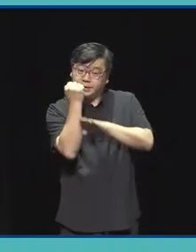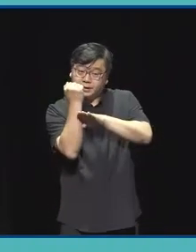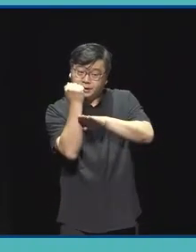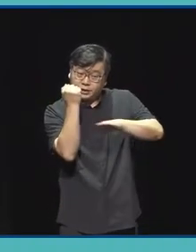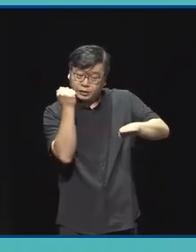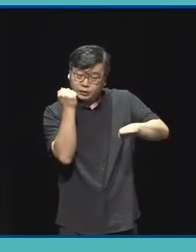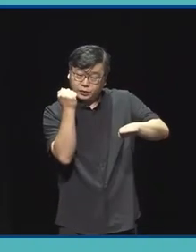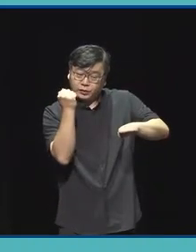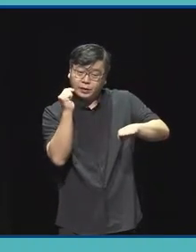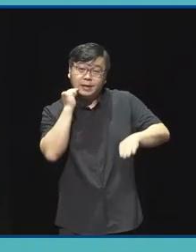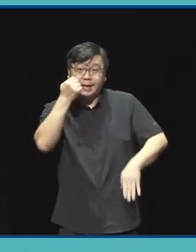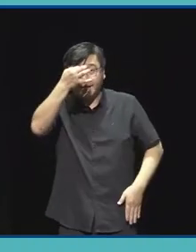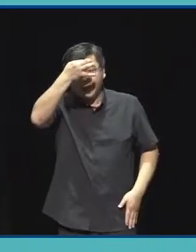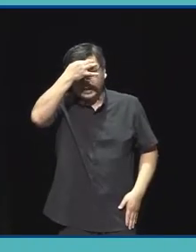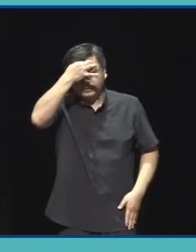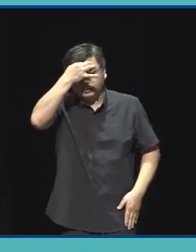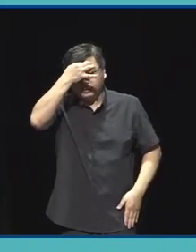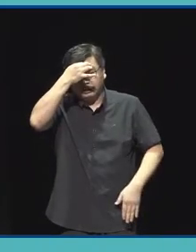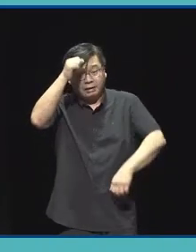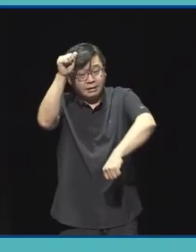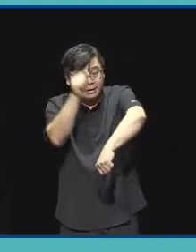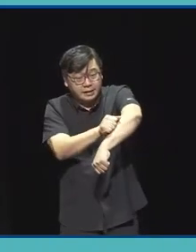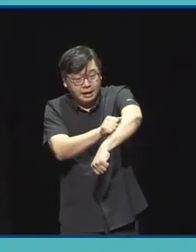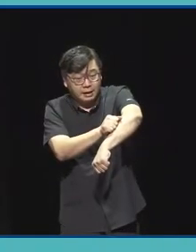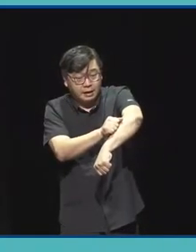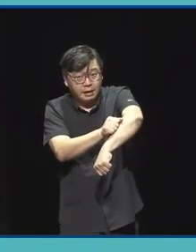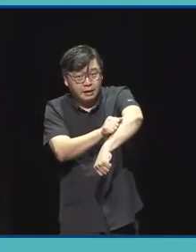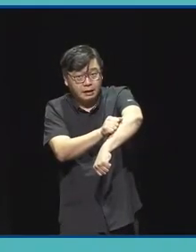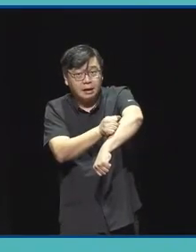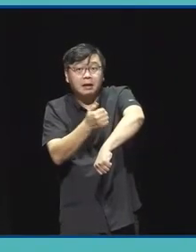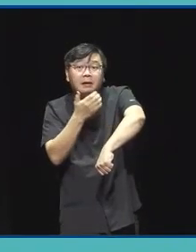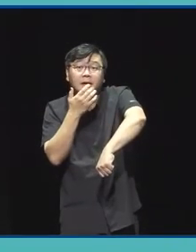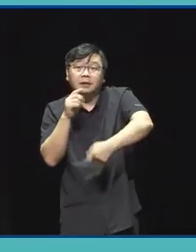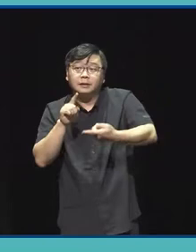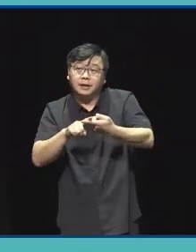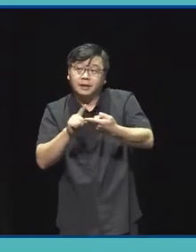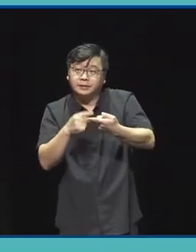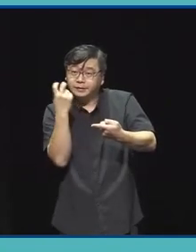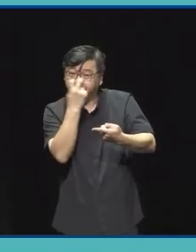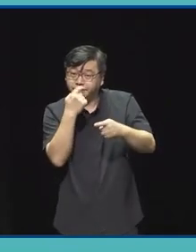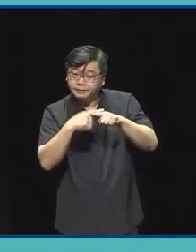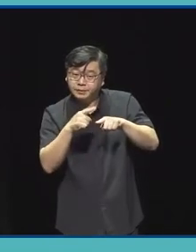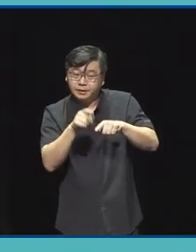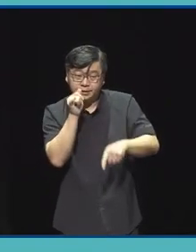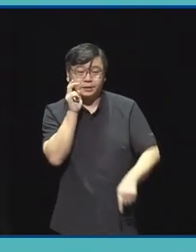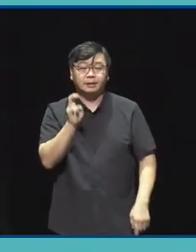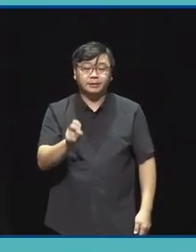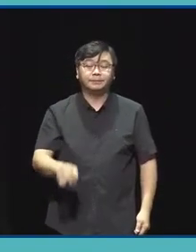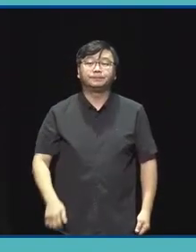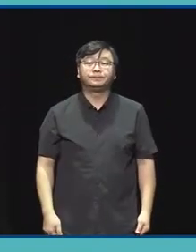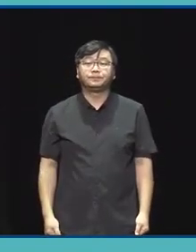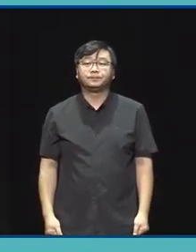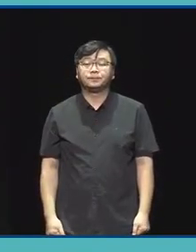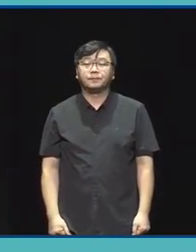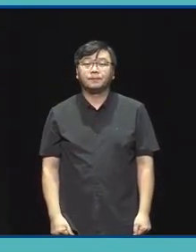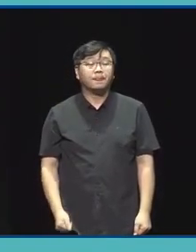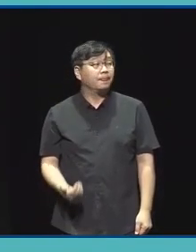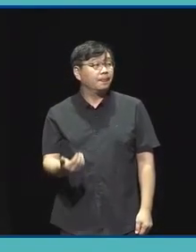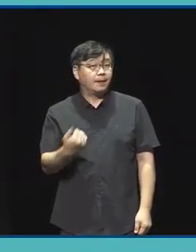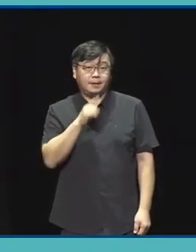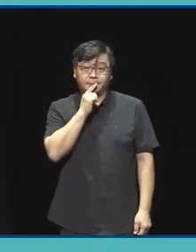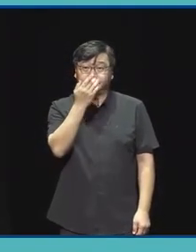수적 수준 100%. 이것을 이제 심의 기준으로 해서 심사를 진행하게 됩니다. 네. 아까 또